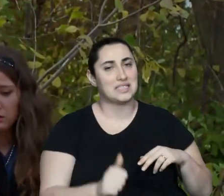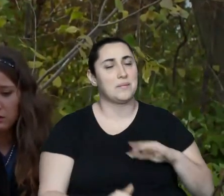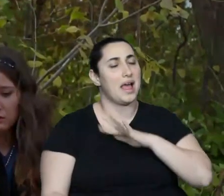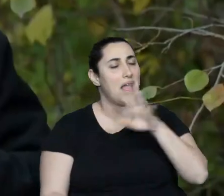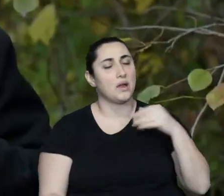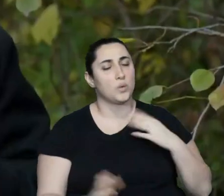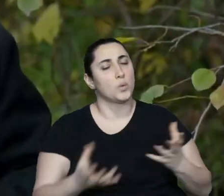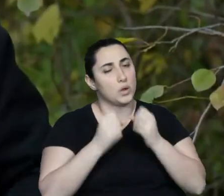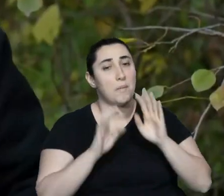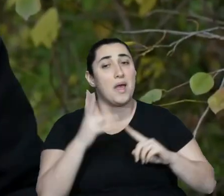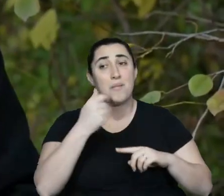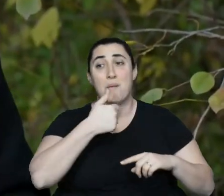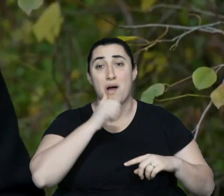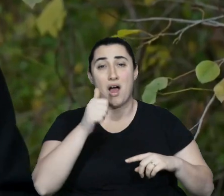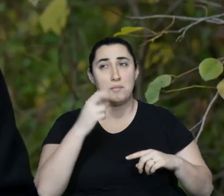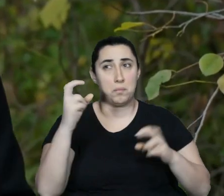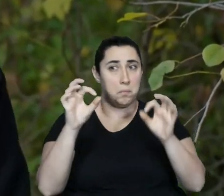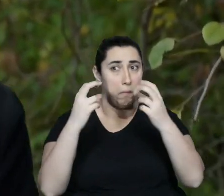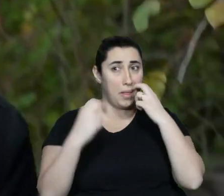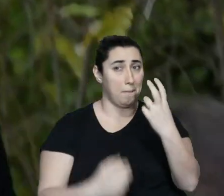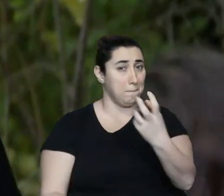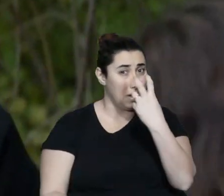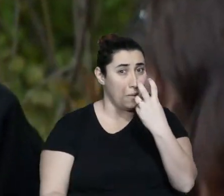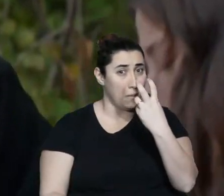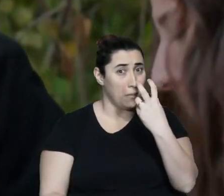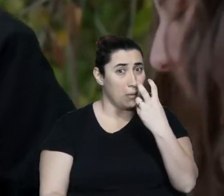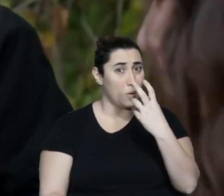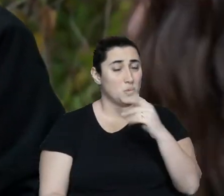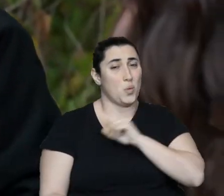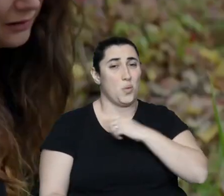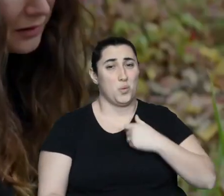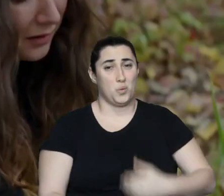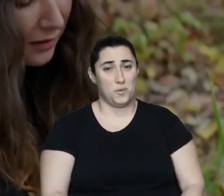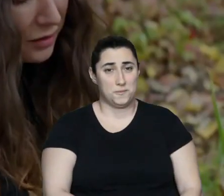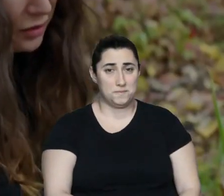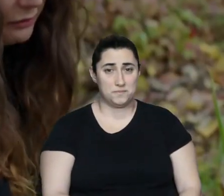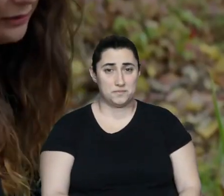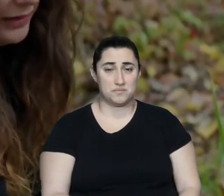her yerde korurum ama İbrahim abinin o keskin bakışlarından çok korkuyorum.